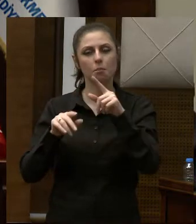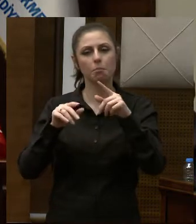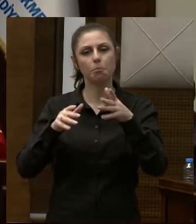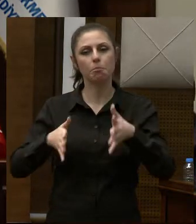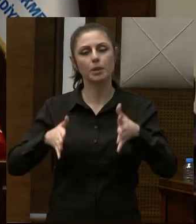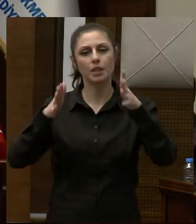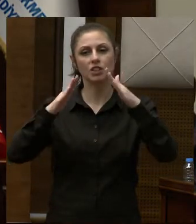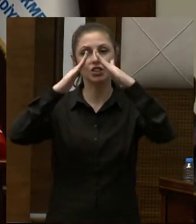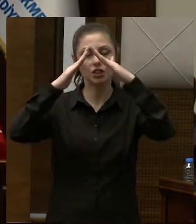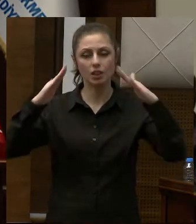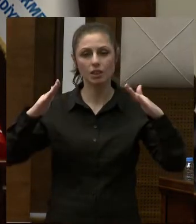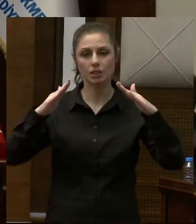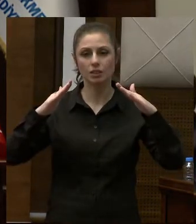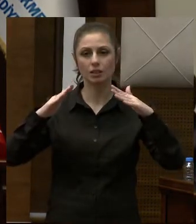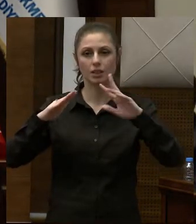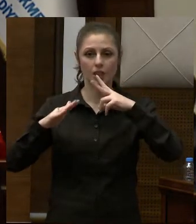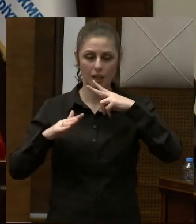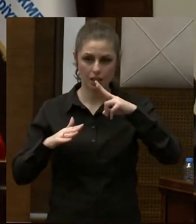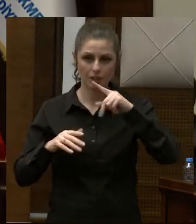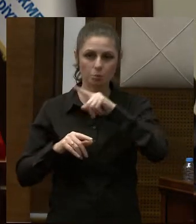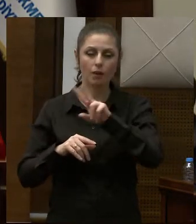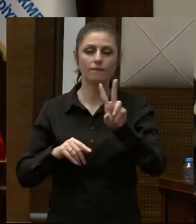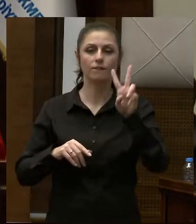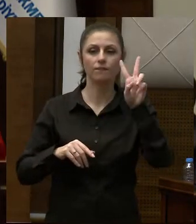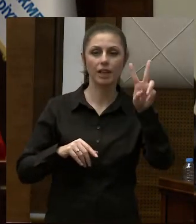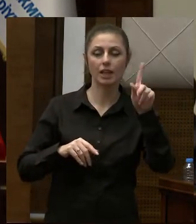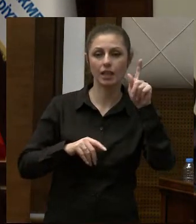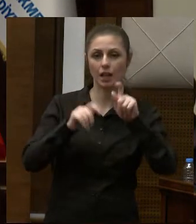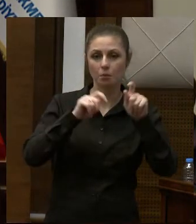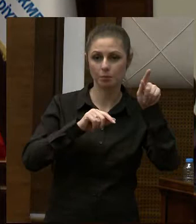çatı örtüsünü bu villa